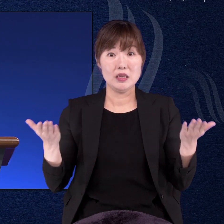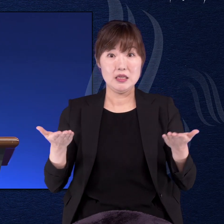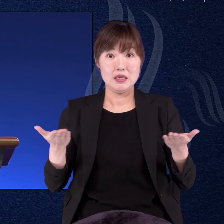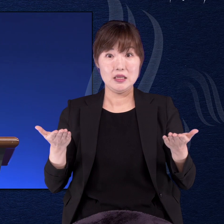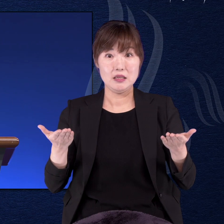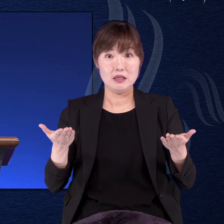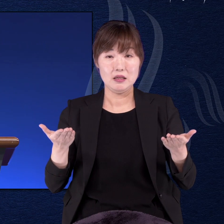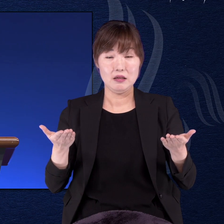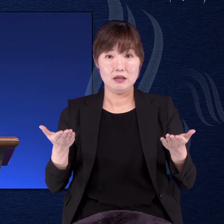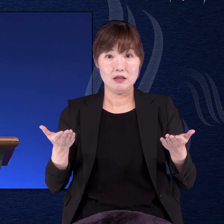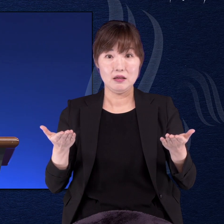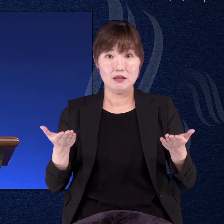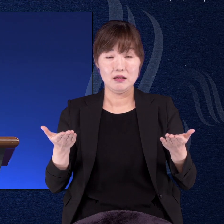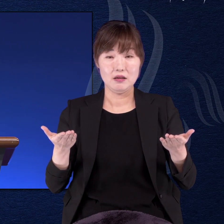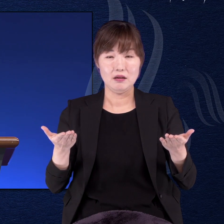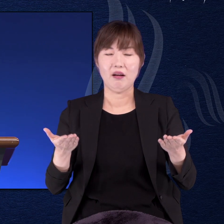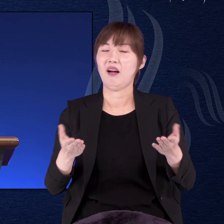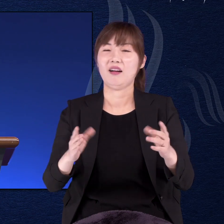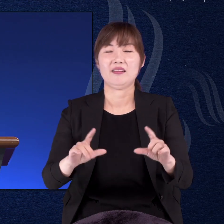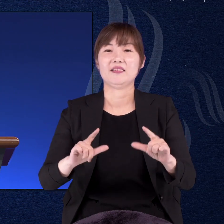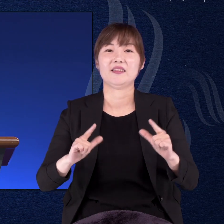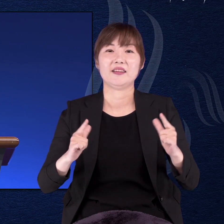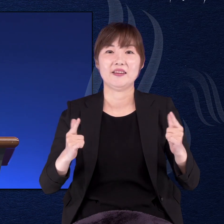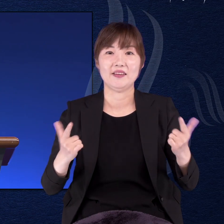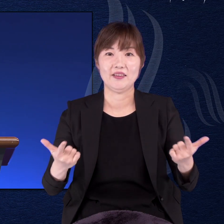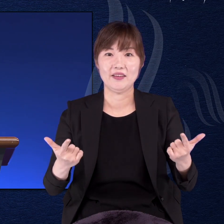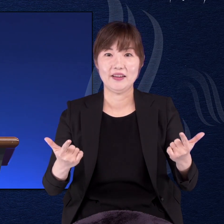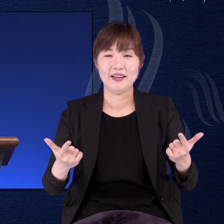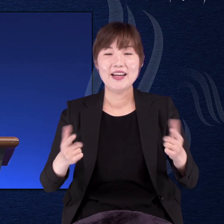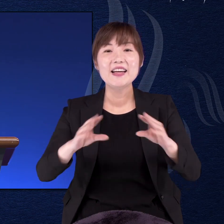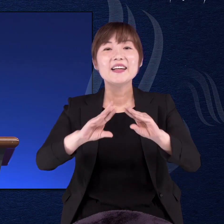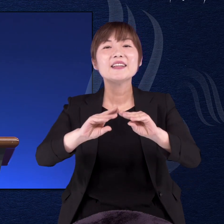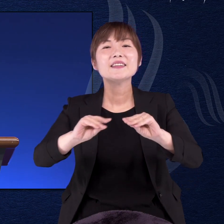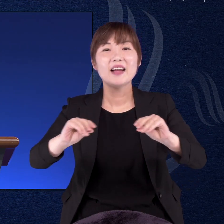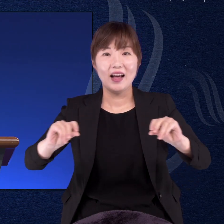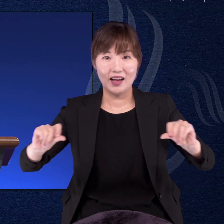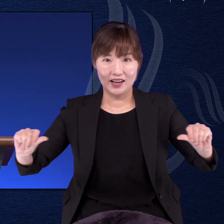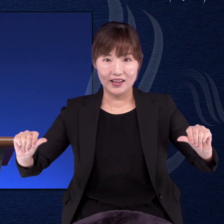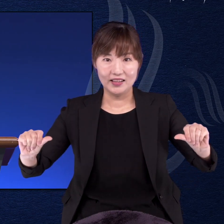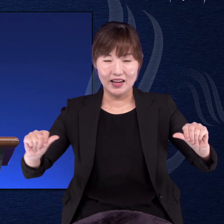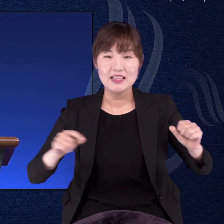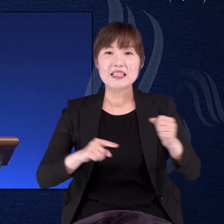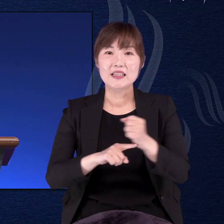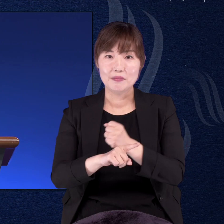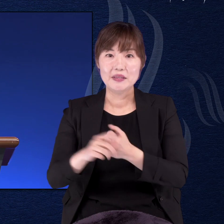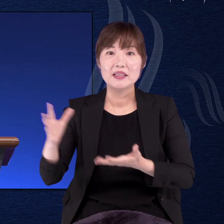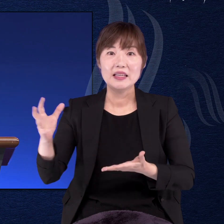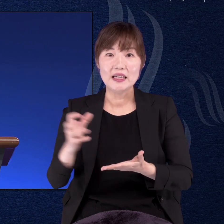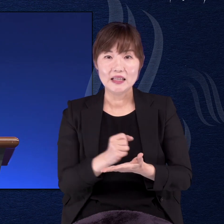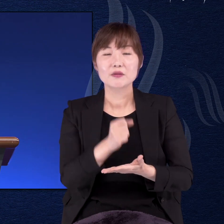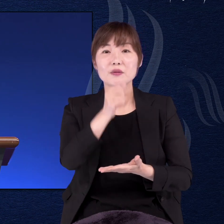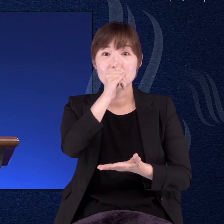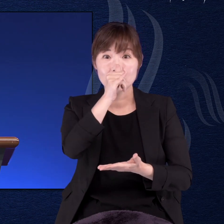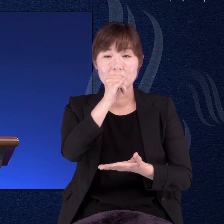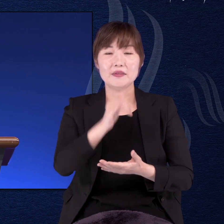떠올리잖아요. 그런데 여기서 기업은 땅이라는 의미도 있습니다.